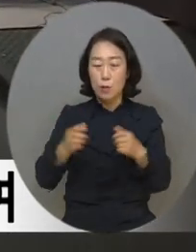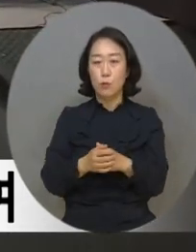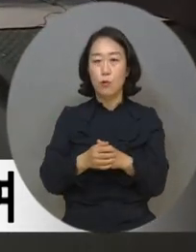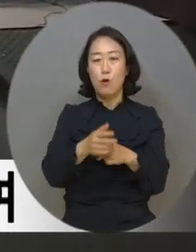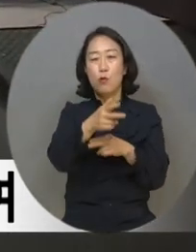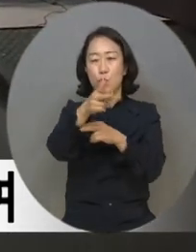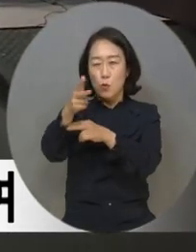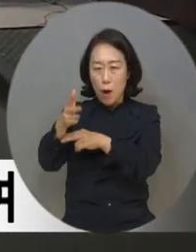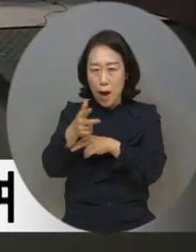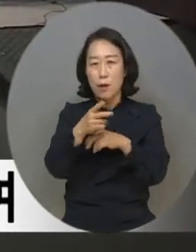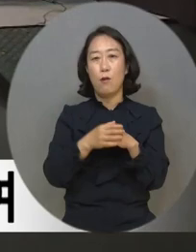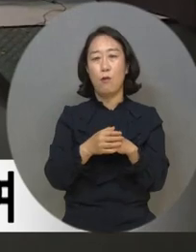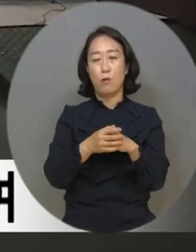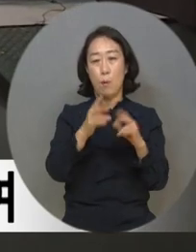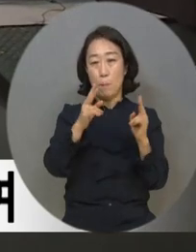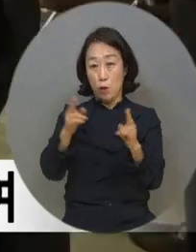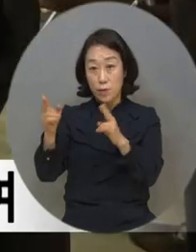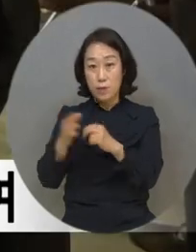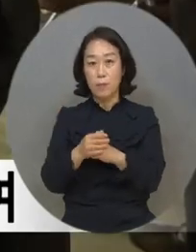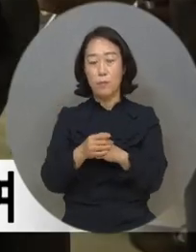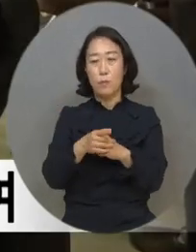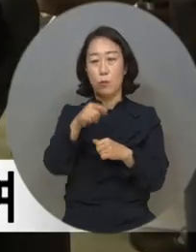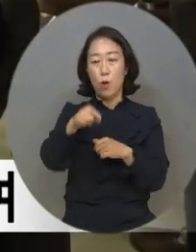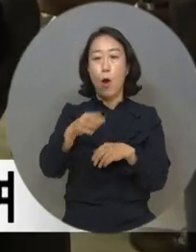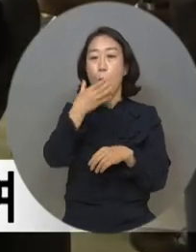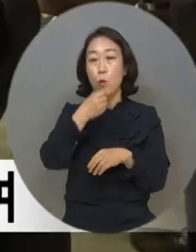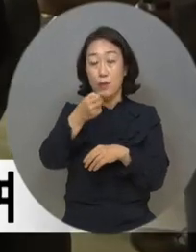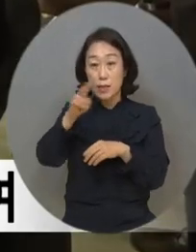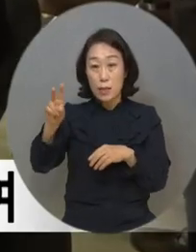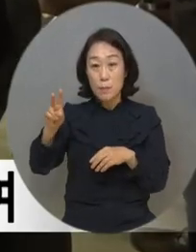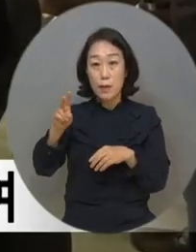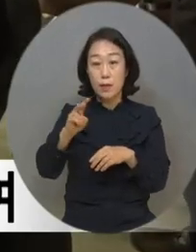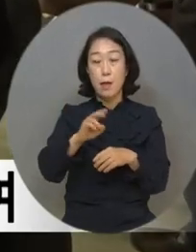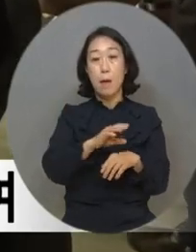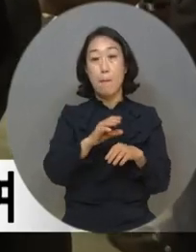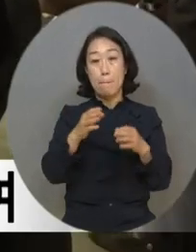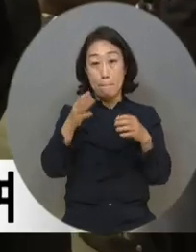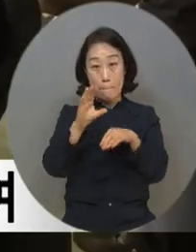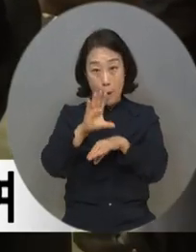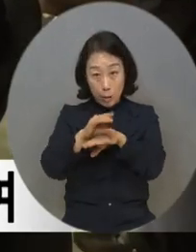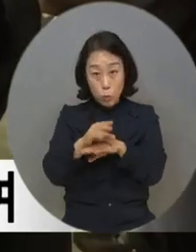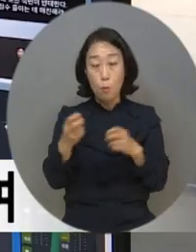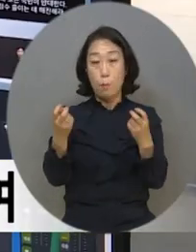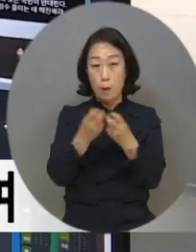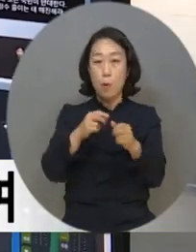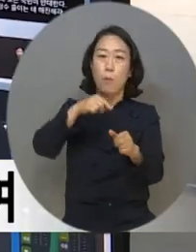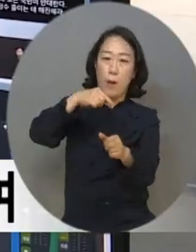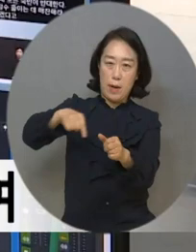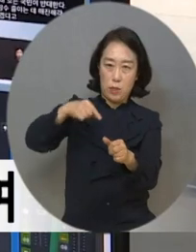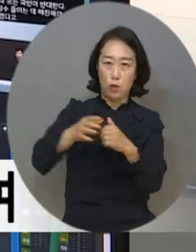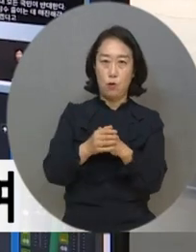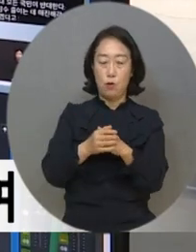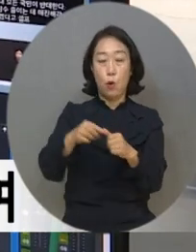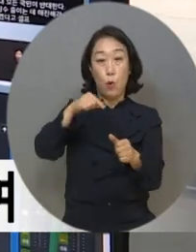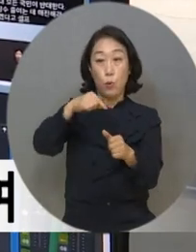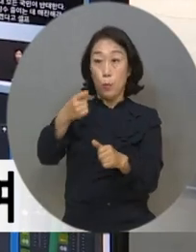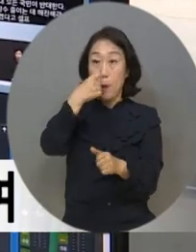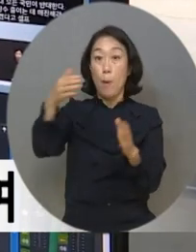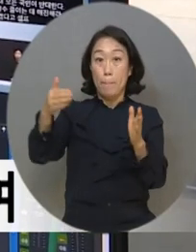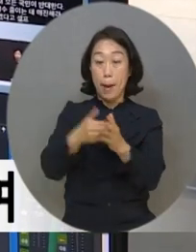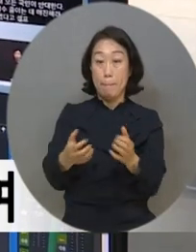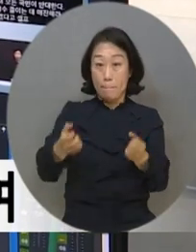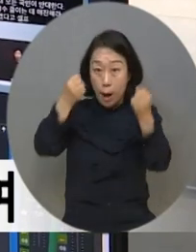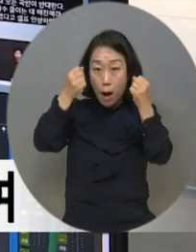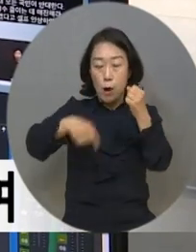촬영과 편집 제작된 영상에 대한 복지tv 방송 송출 등으로 구성됐습니다 특히 교육을 마친 수로생